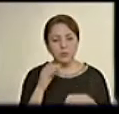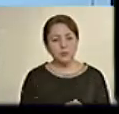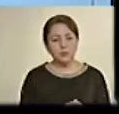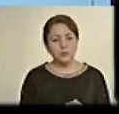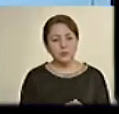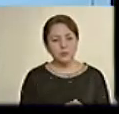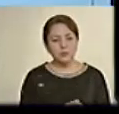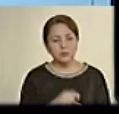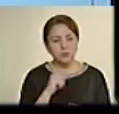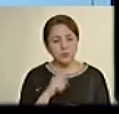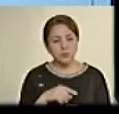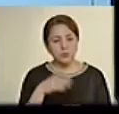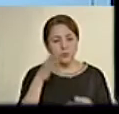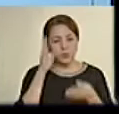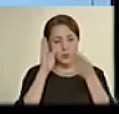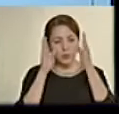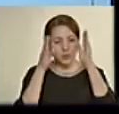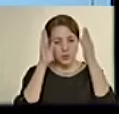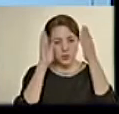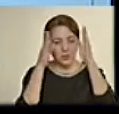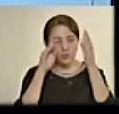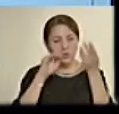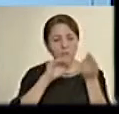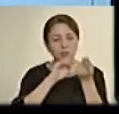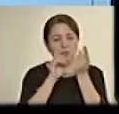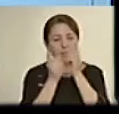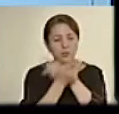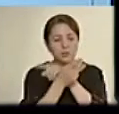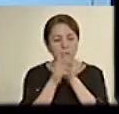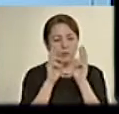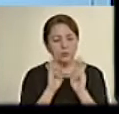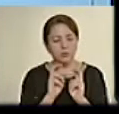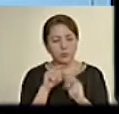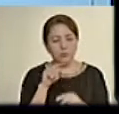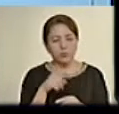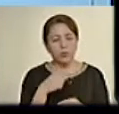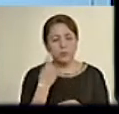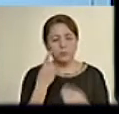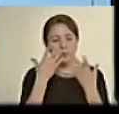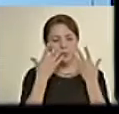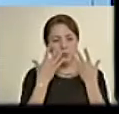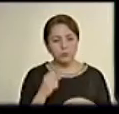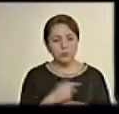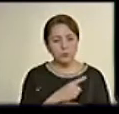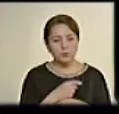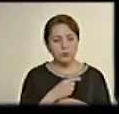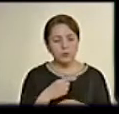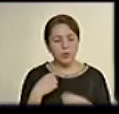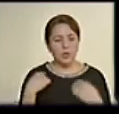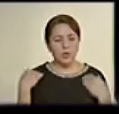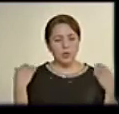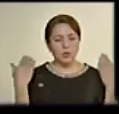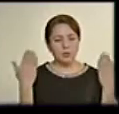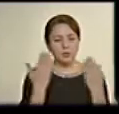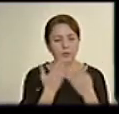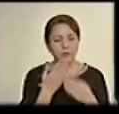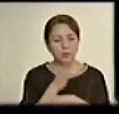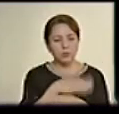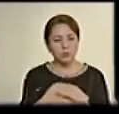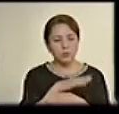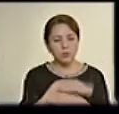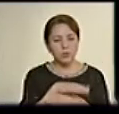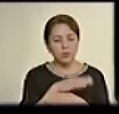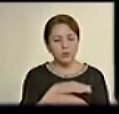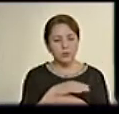edi? Eshakka teskari o'tkazilgan holda, u kun bo'yi bozor atrofi yoki yaqin o'rtadagi ko'chalarda sazoyi